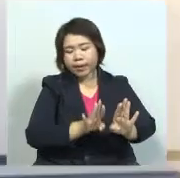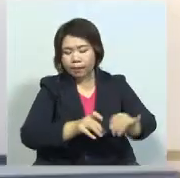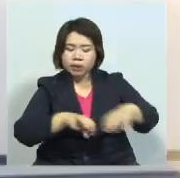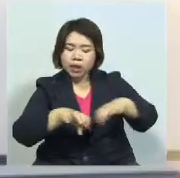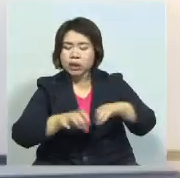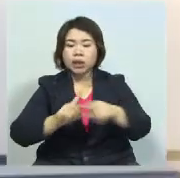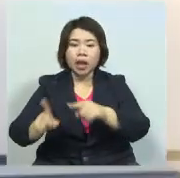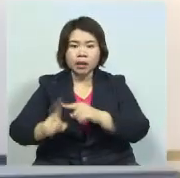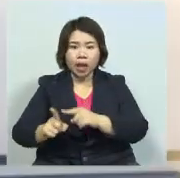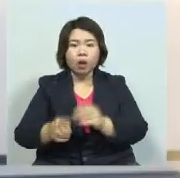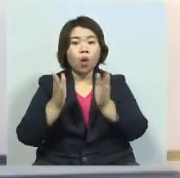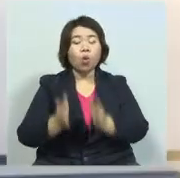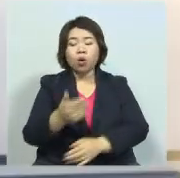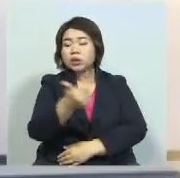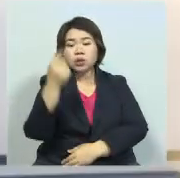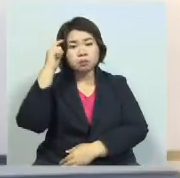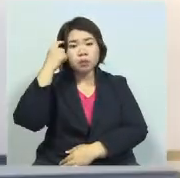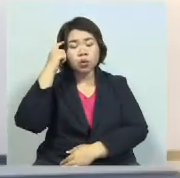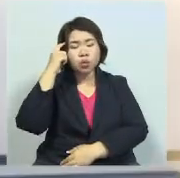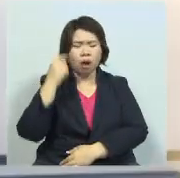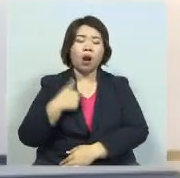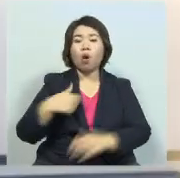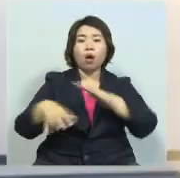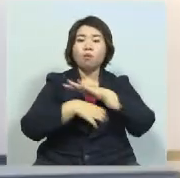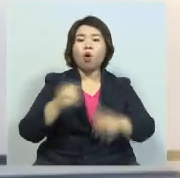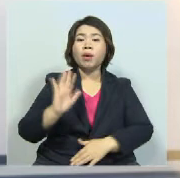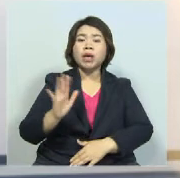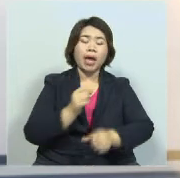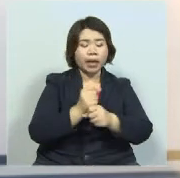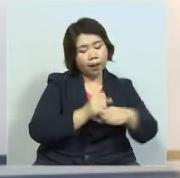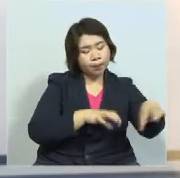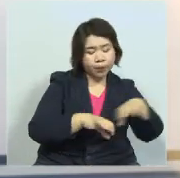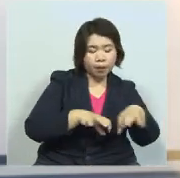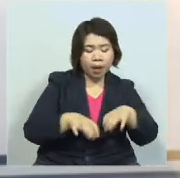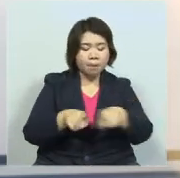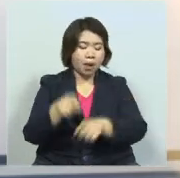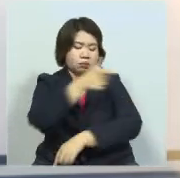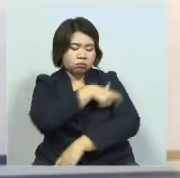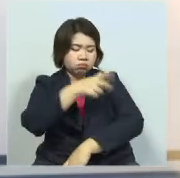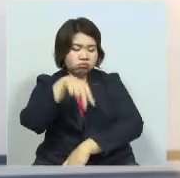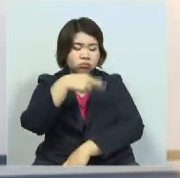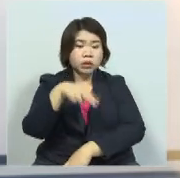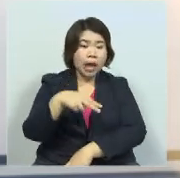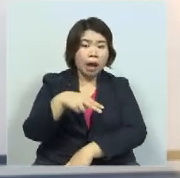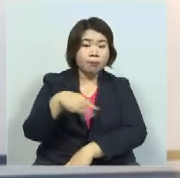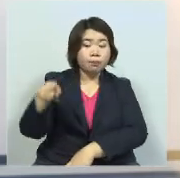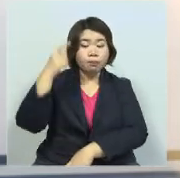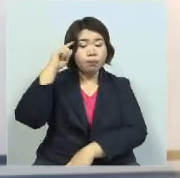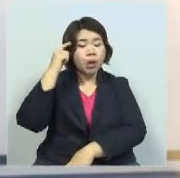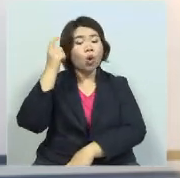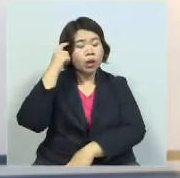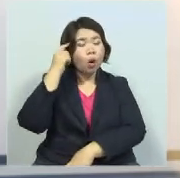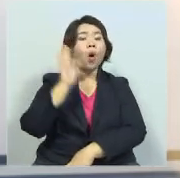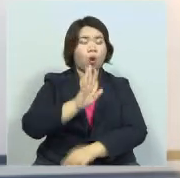เนียนเหมือนเก็บเรื่อยๆคนๆก็ไม่ได้ ใช่ ฉันไม่ได้ขโมยอะไรสักหน่อยเลย ทำให้แบบเหมือนตบตาปภ.ตบตาพนักงานรักษาความปลอดภั